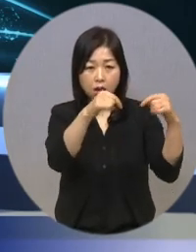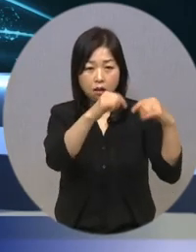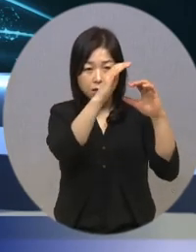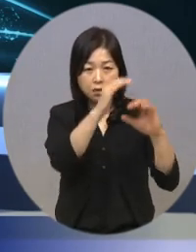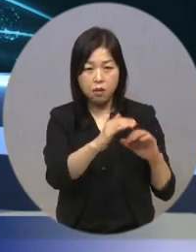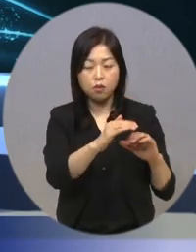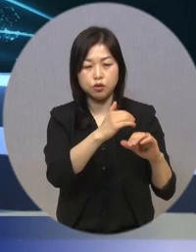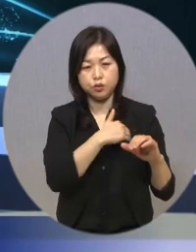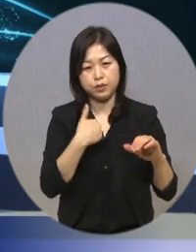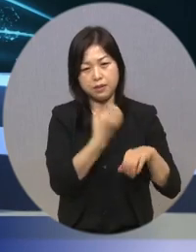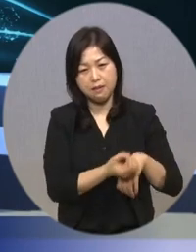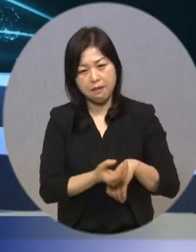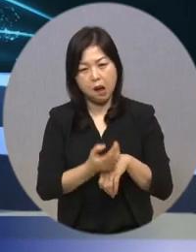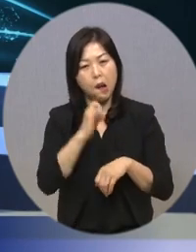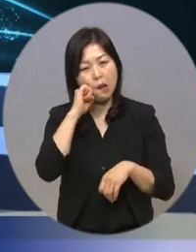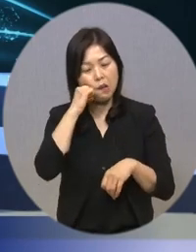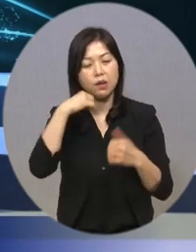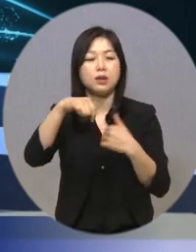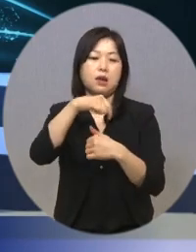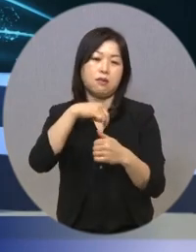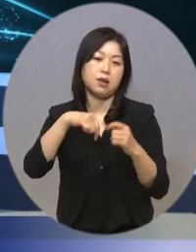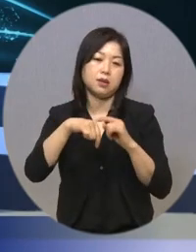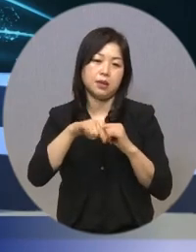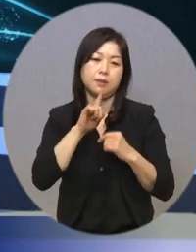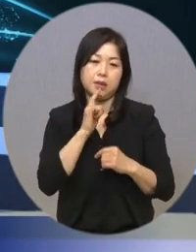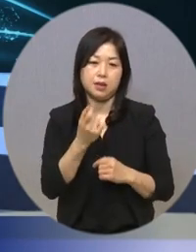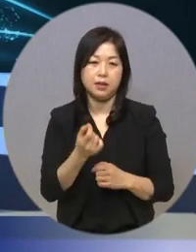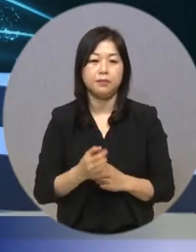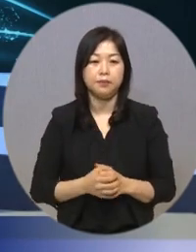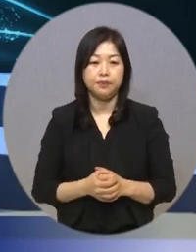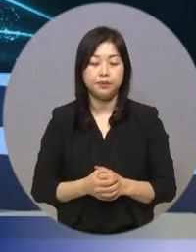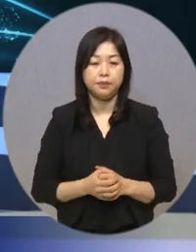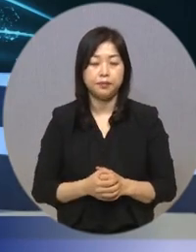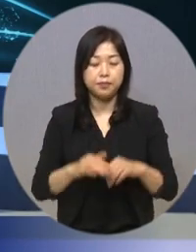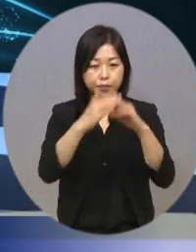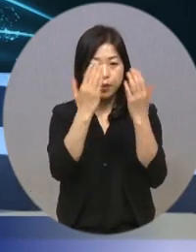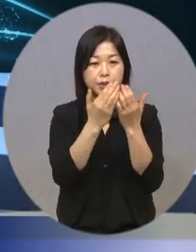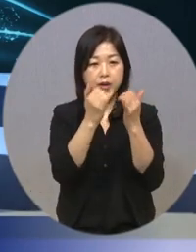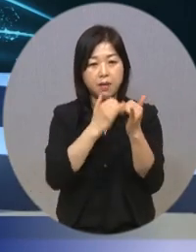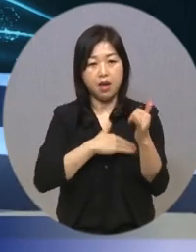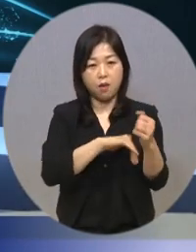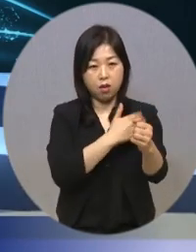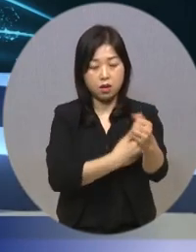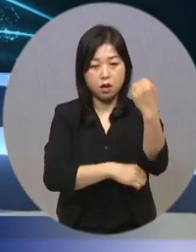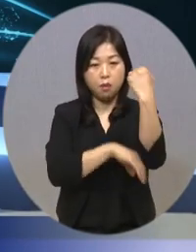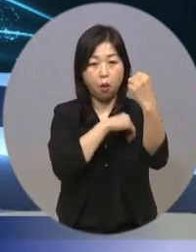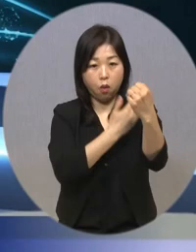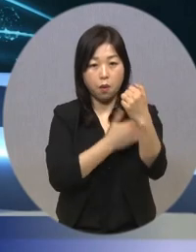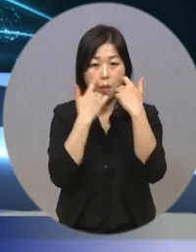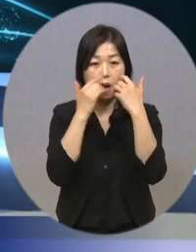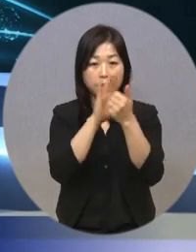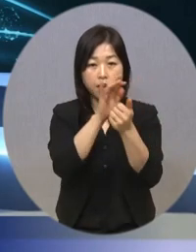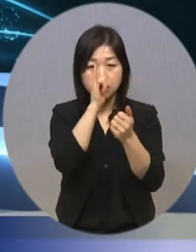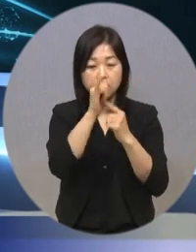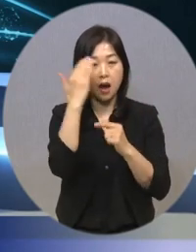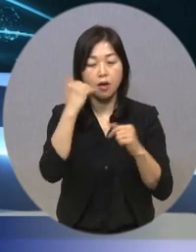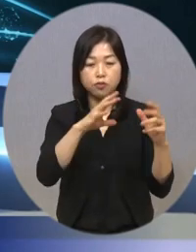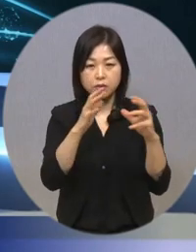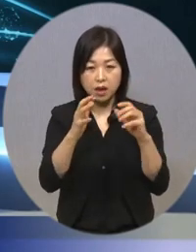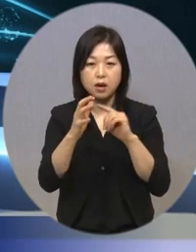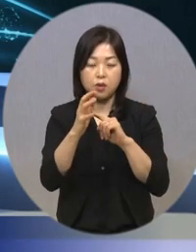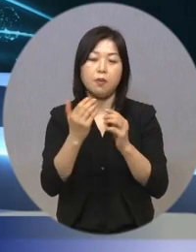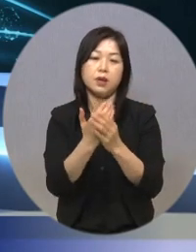충분히 전달하기 어려울 수밖에 없었다는 지적입니다. 모두의 알 권리와 기본권이 보장되는 대한민국이 되기를